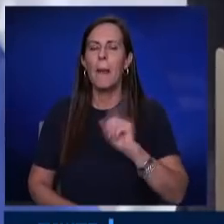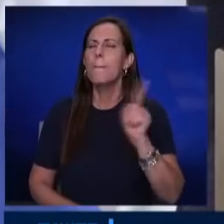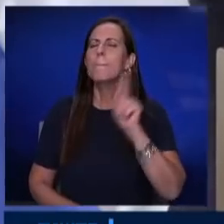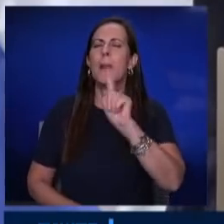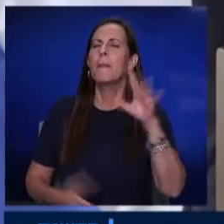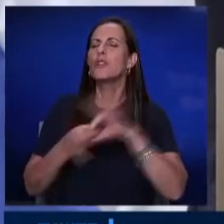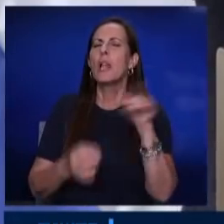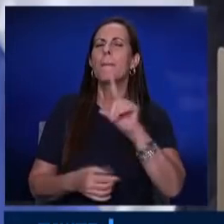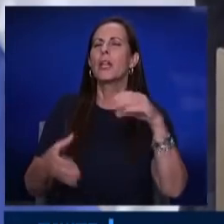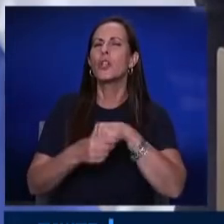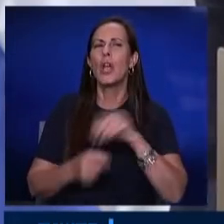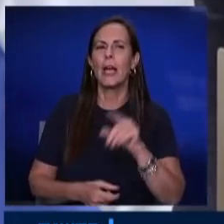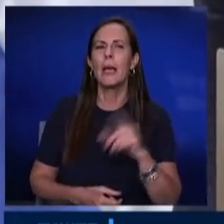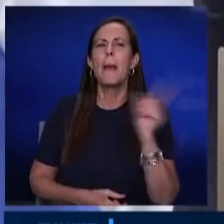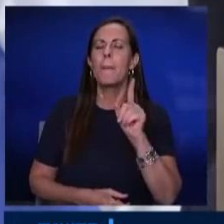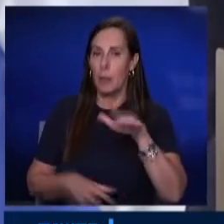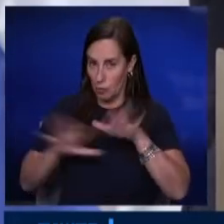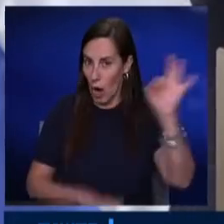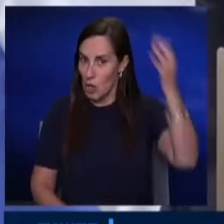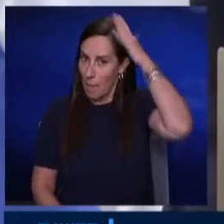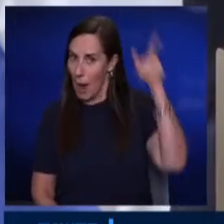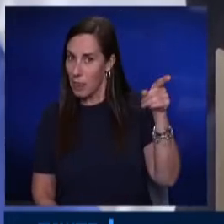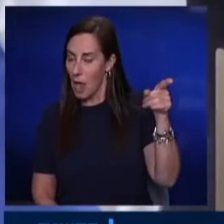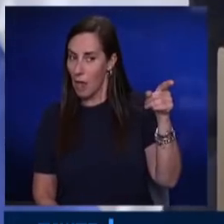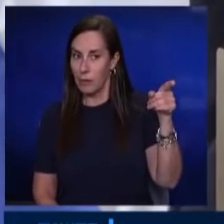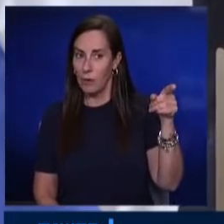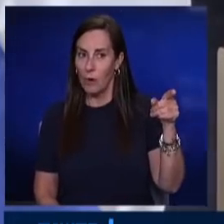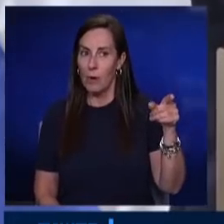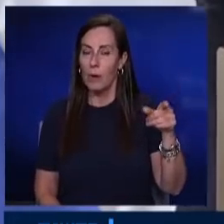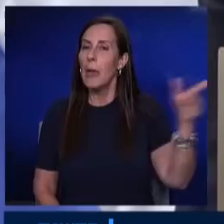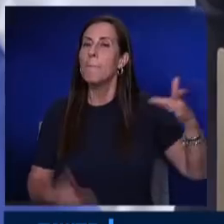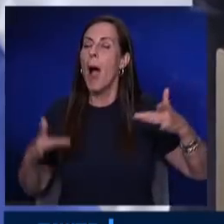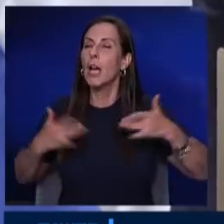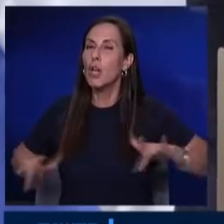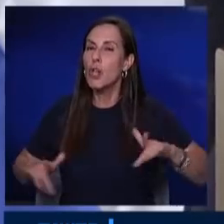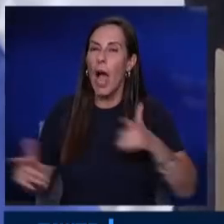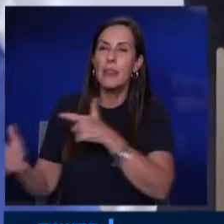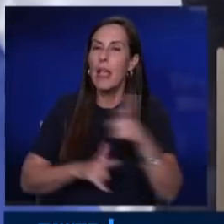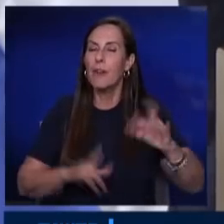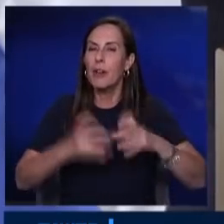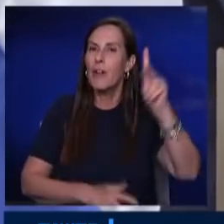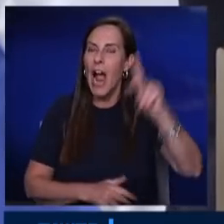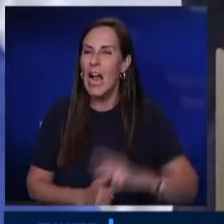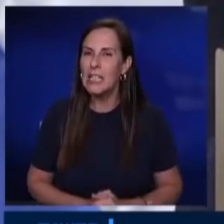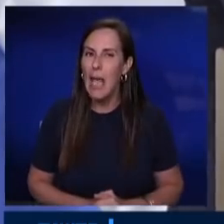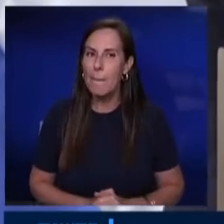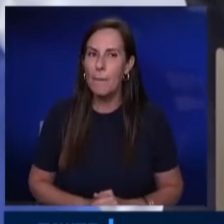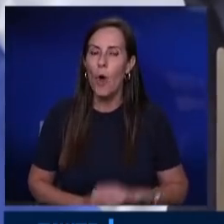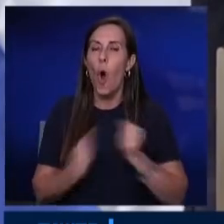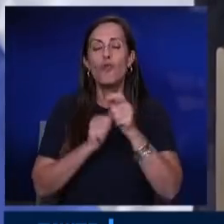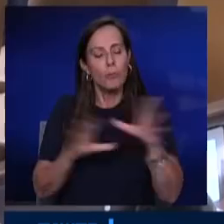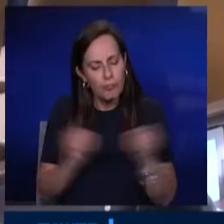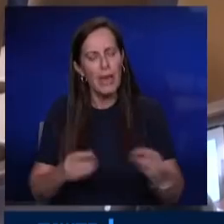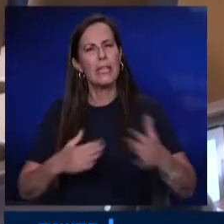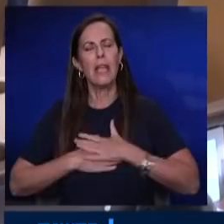שייך לממשלת נפתלי בנט מכחישת הטבח בכפר קאסם או שאתה נמצא